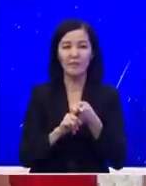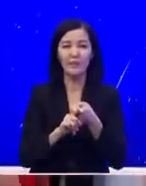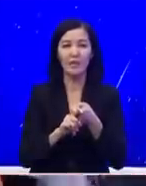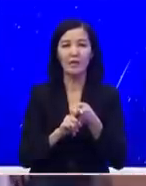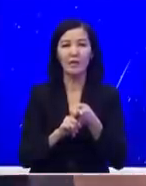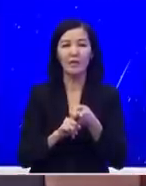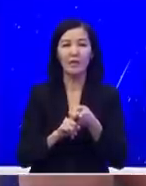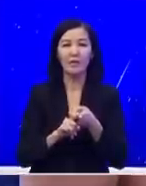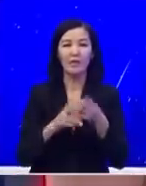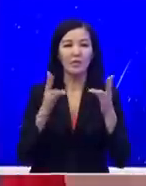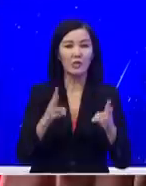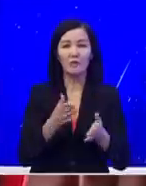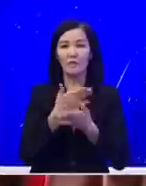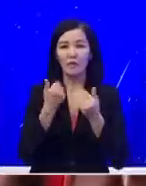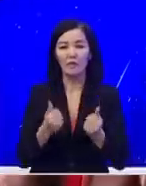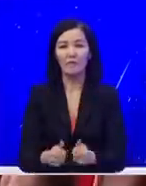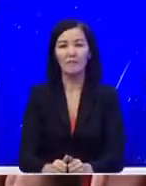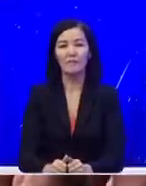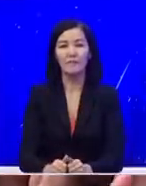Летальных исходов не зафиксировано.